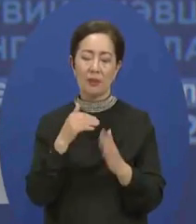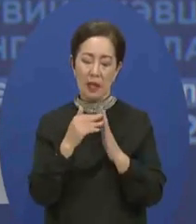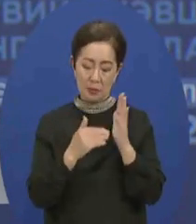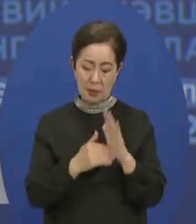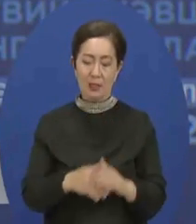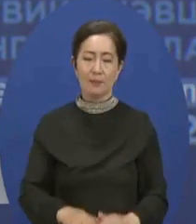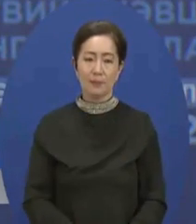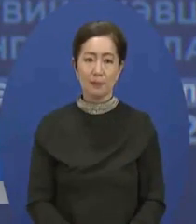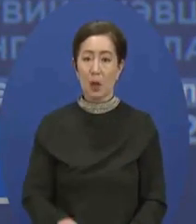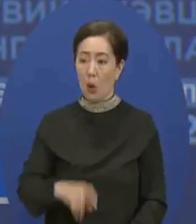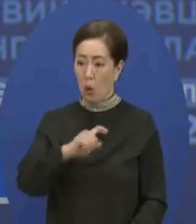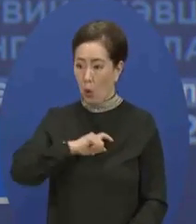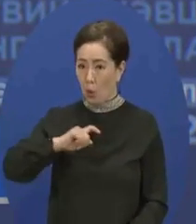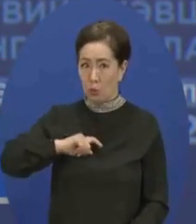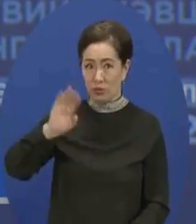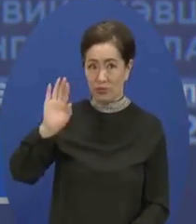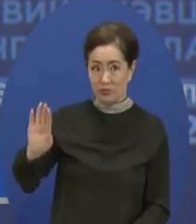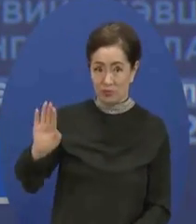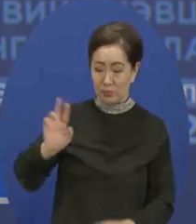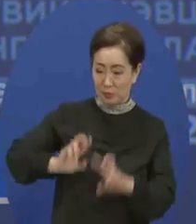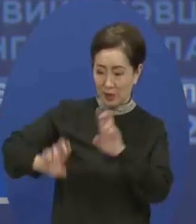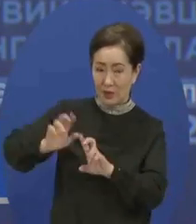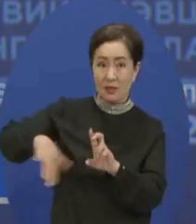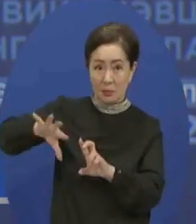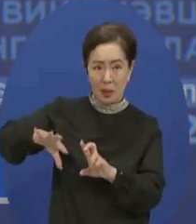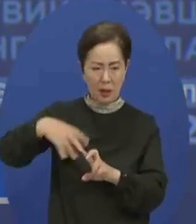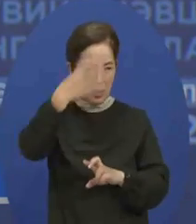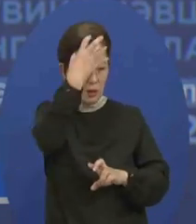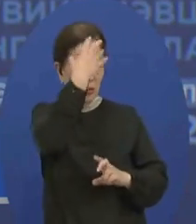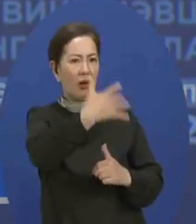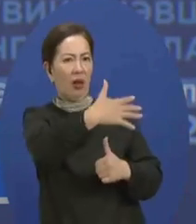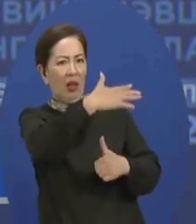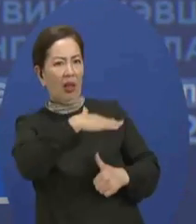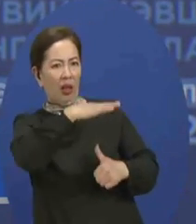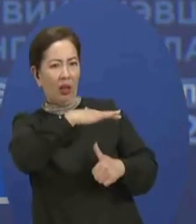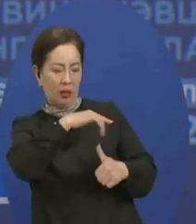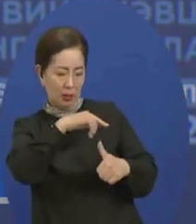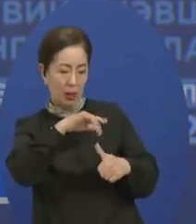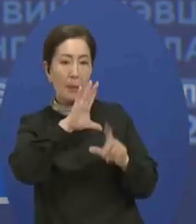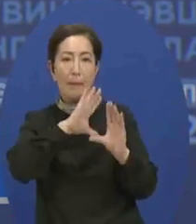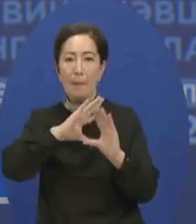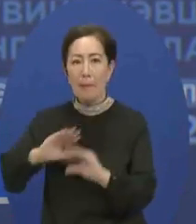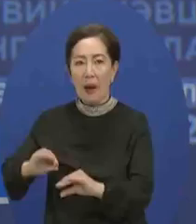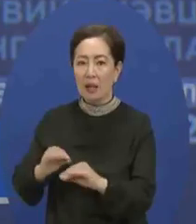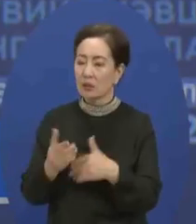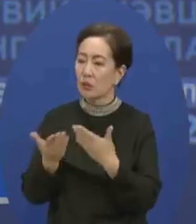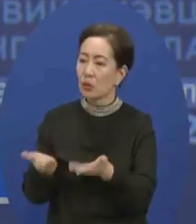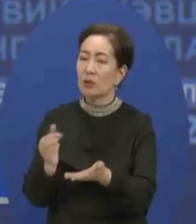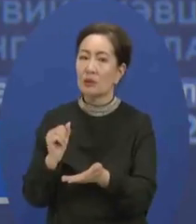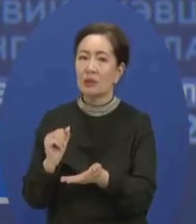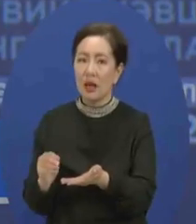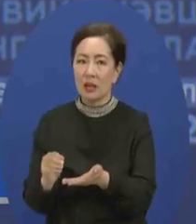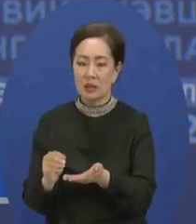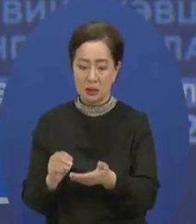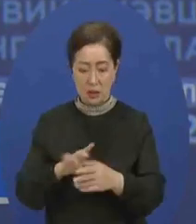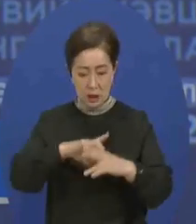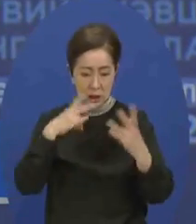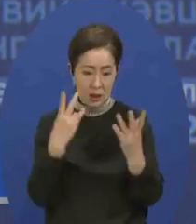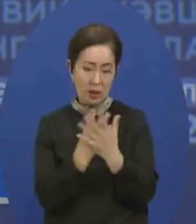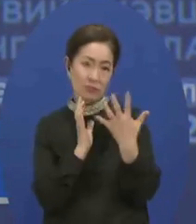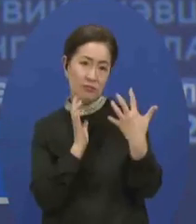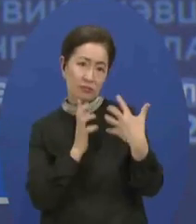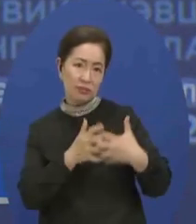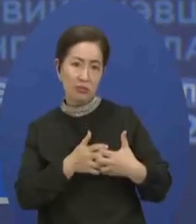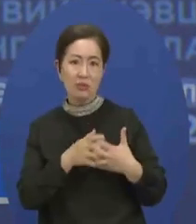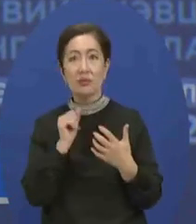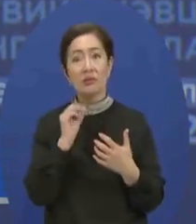орчин төрөөс үүсүүлж байгаа одоо хүн цуртлыг хэрхэн багасгах вэ? Яаж бид нар нэгдсэн уялдаатай байх вэ? Яаж цахимжуултыг хийх